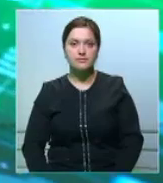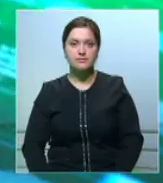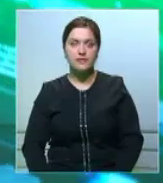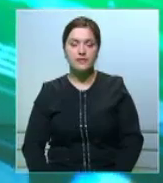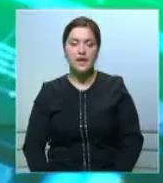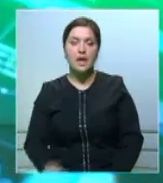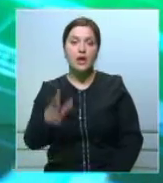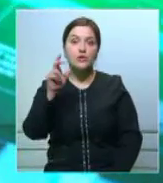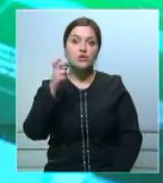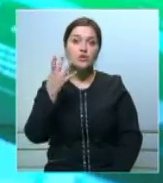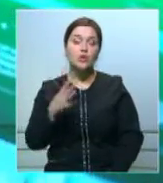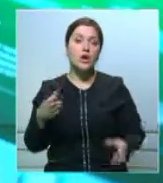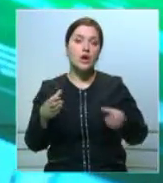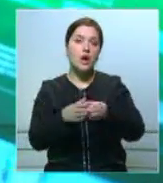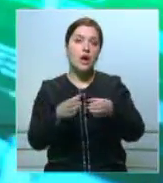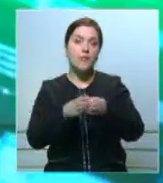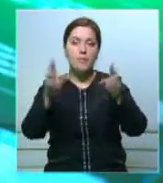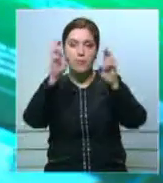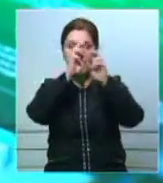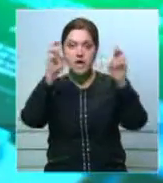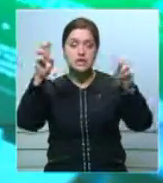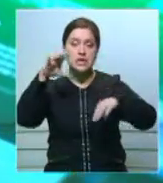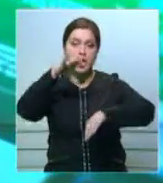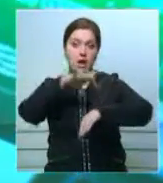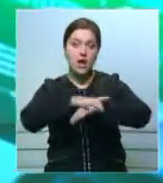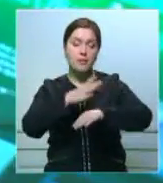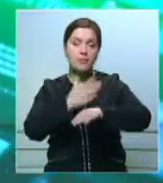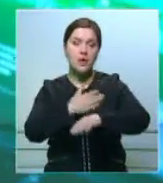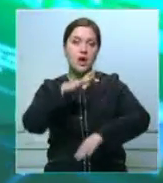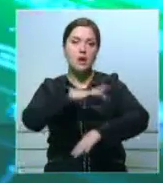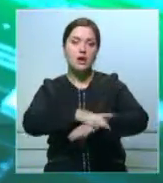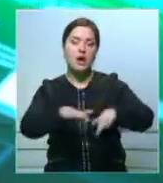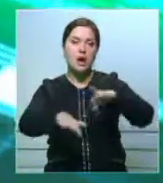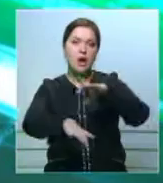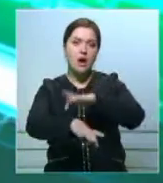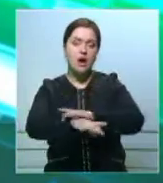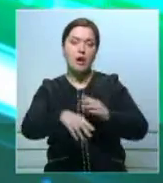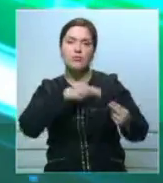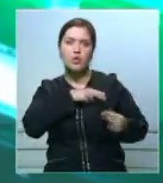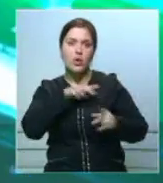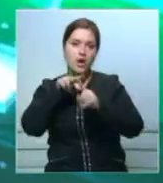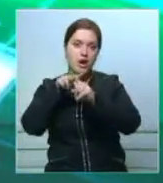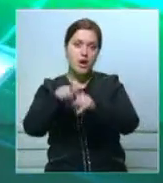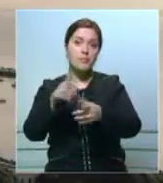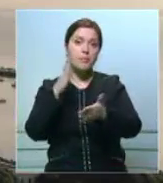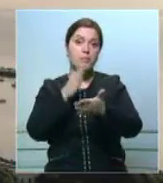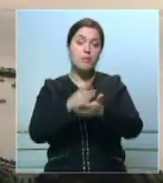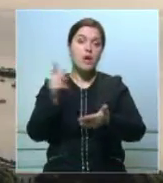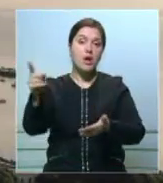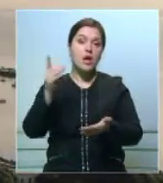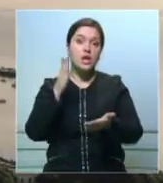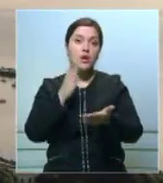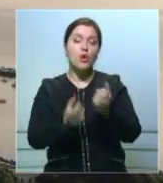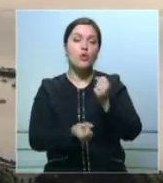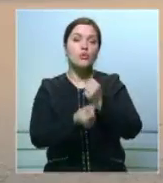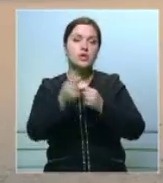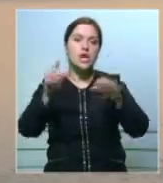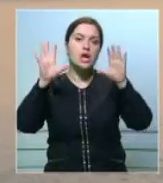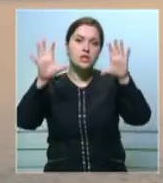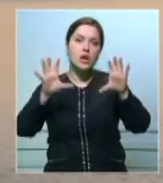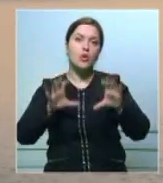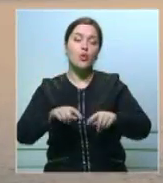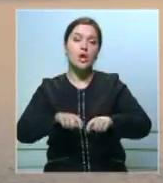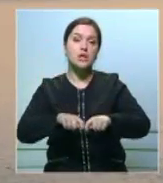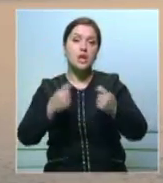Более 340 компаний Бразилии уличили в использовании рабского труда, хотя официально рабство отменили больше века назад.